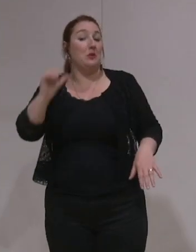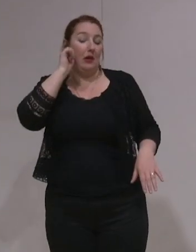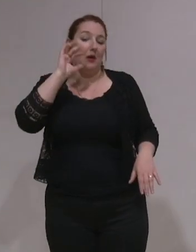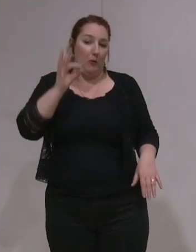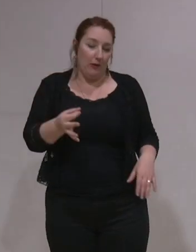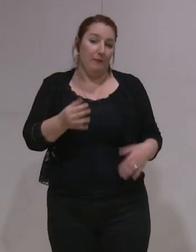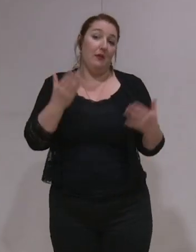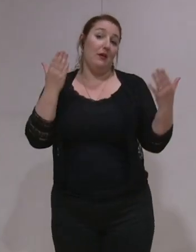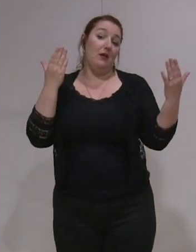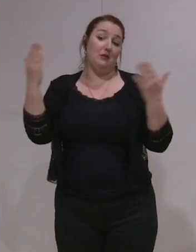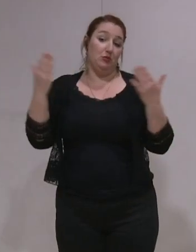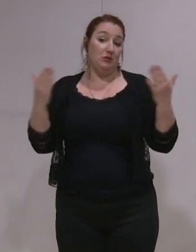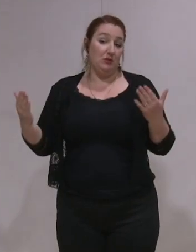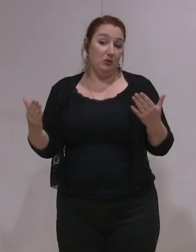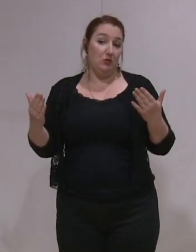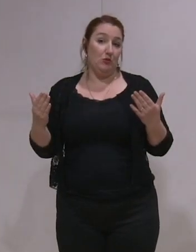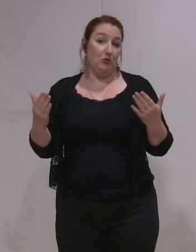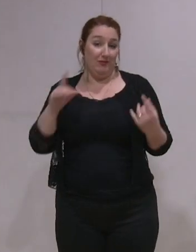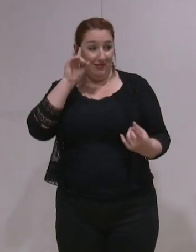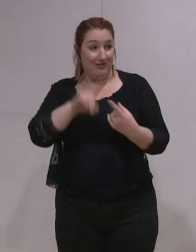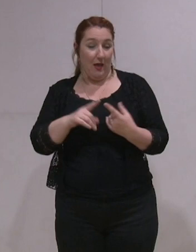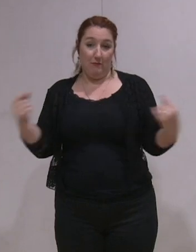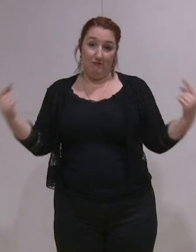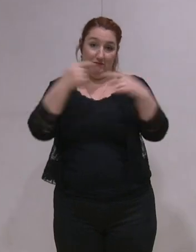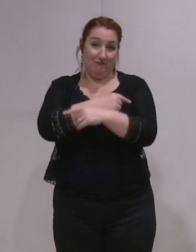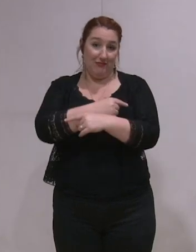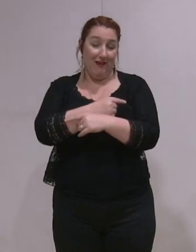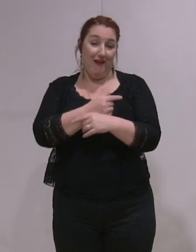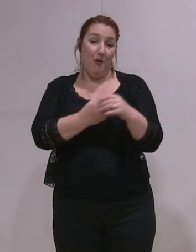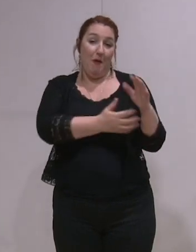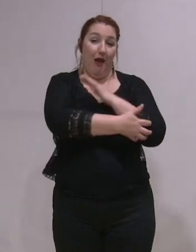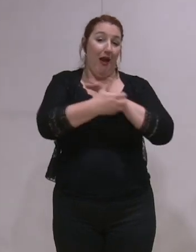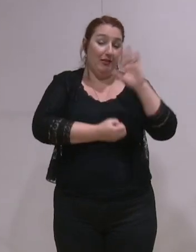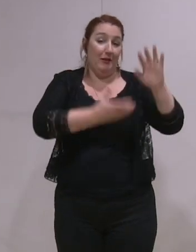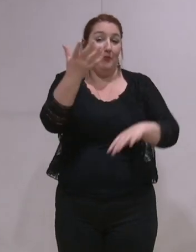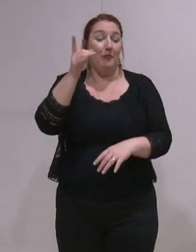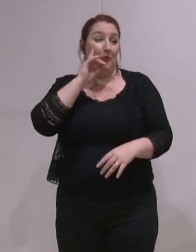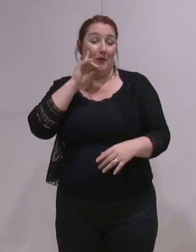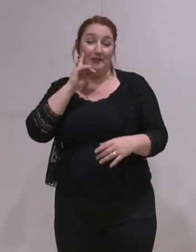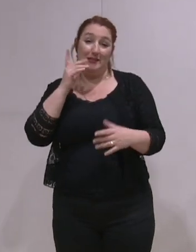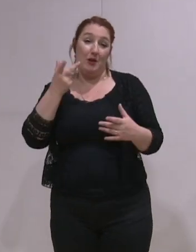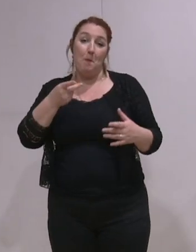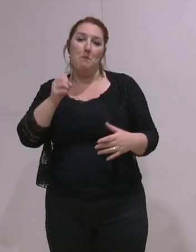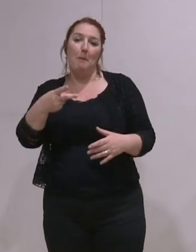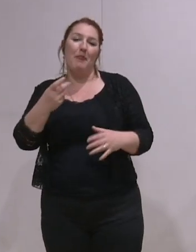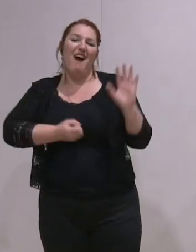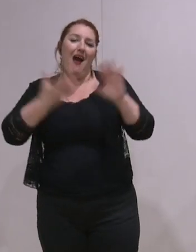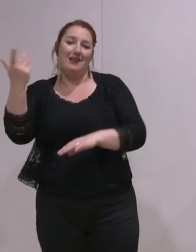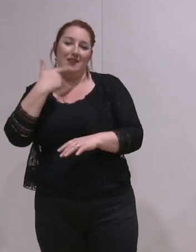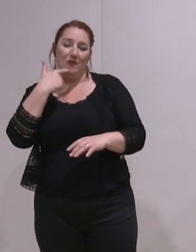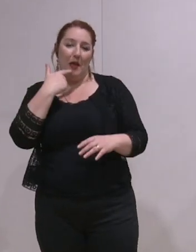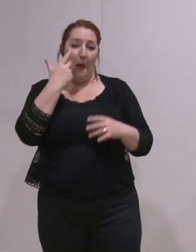l'exposition sur le contraire presque de l'artpova avec le Pop Art puisque là on va de Picasso à warol et donc on ira jusqu jusqu'au